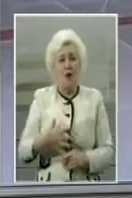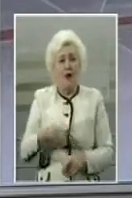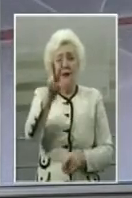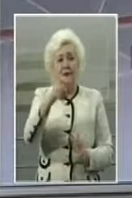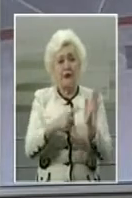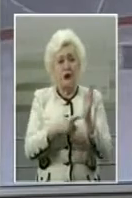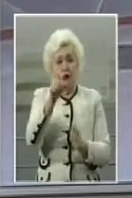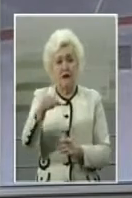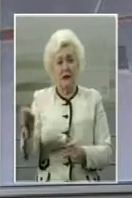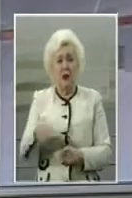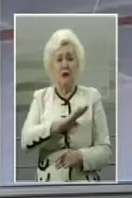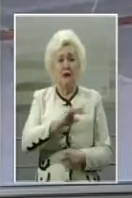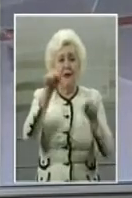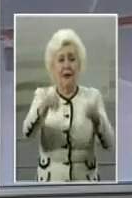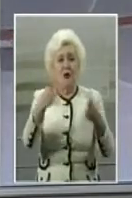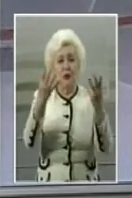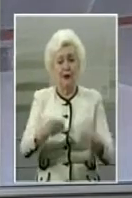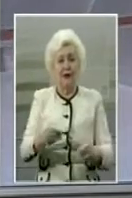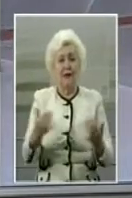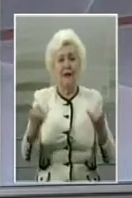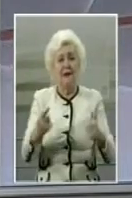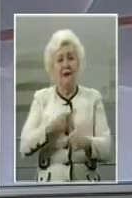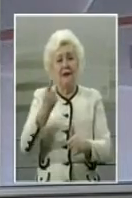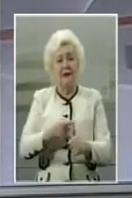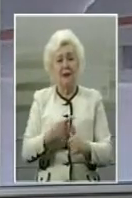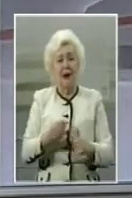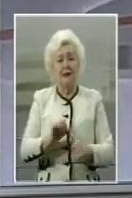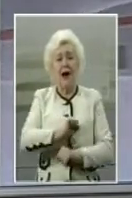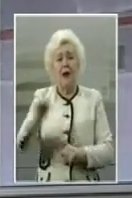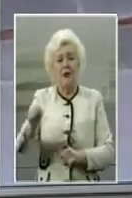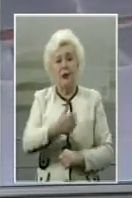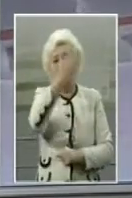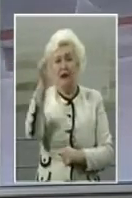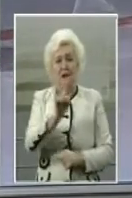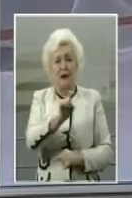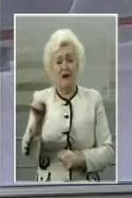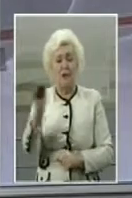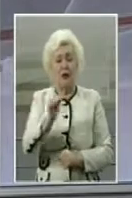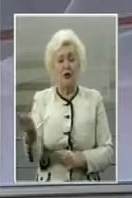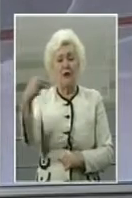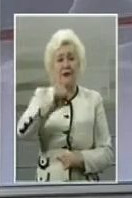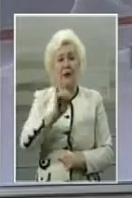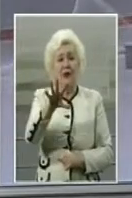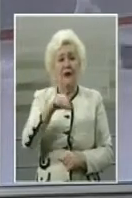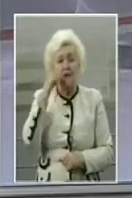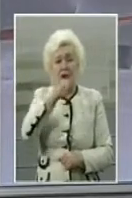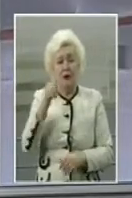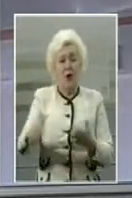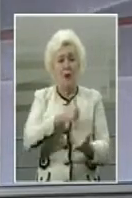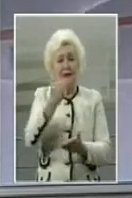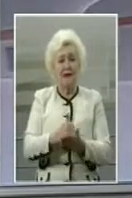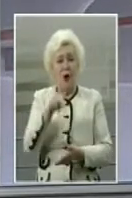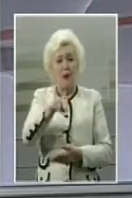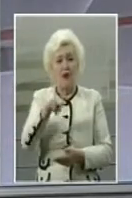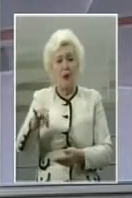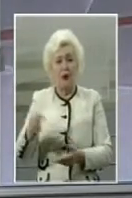206 людей. Загиблих у ті дні на Майдані нині називають героями Небесної Сотні. У лютому 2015 року президент Петро